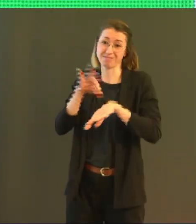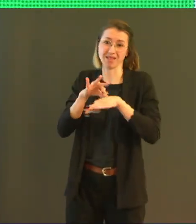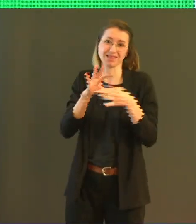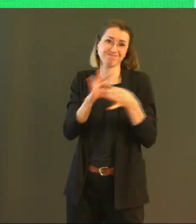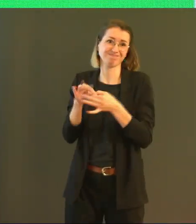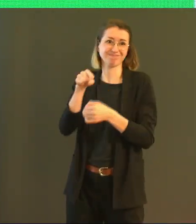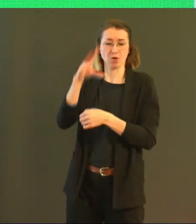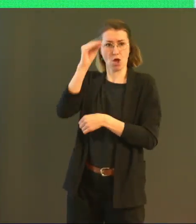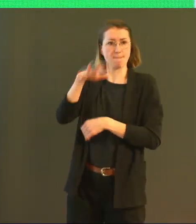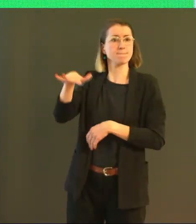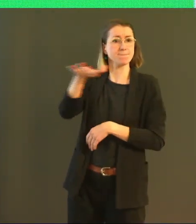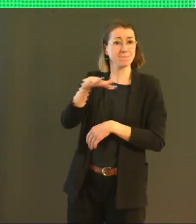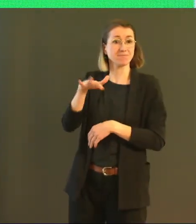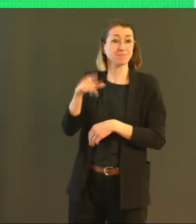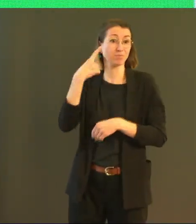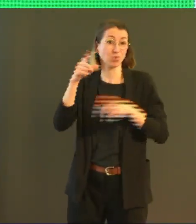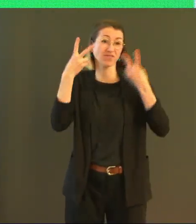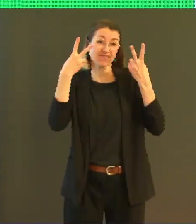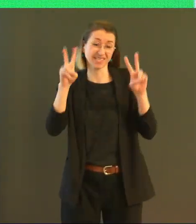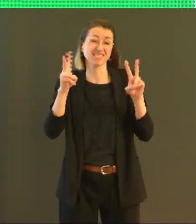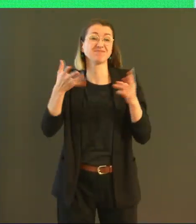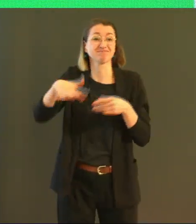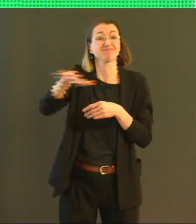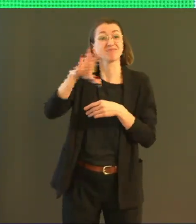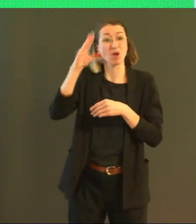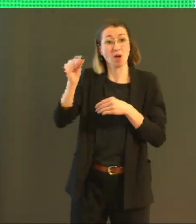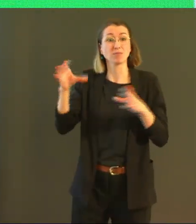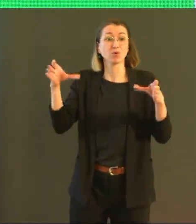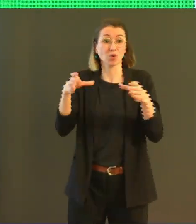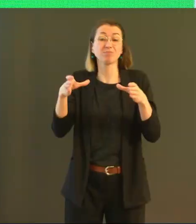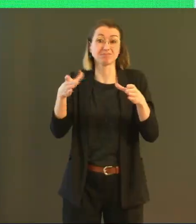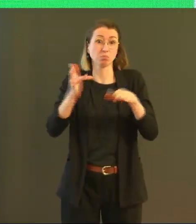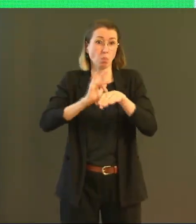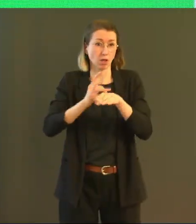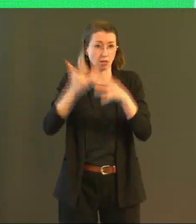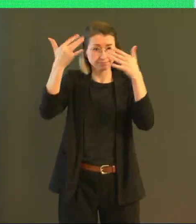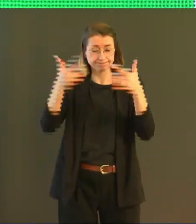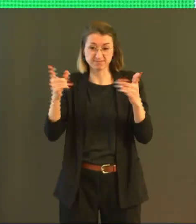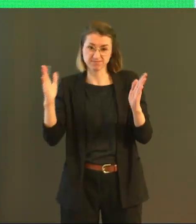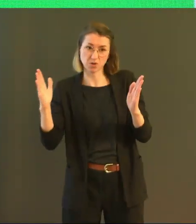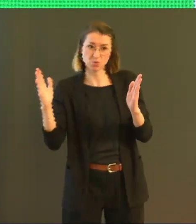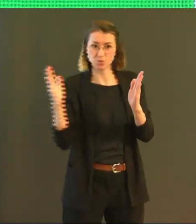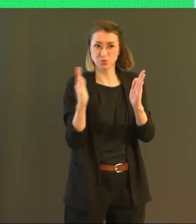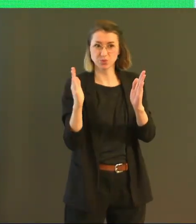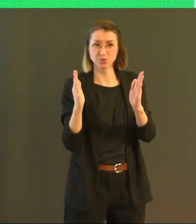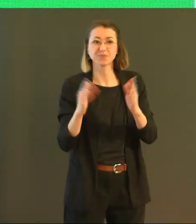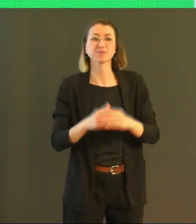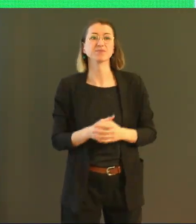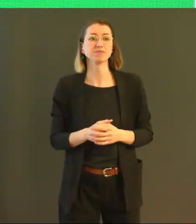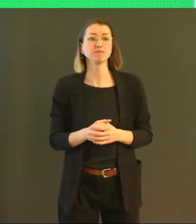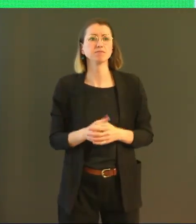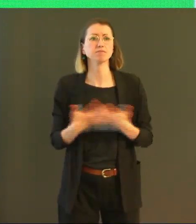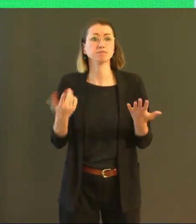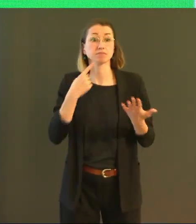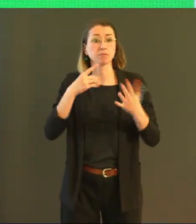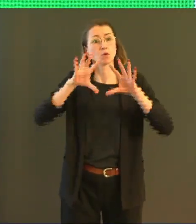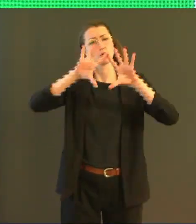devenir il raccourcit la vie d'un certain nombre d'individus ce qui globalement sur la population hollandaise